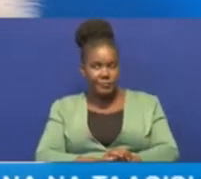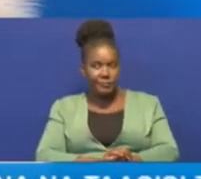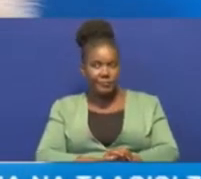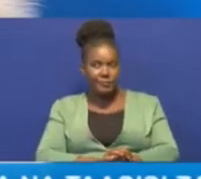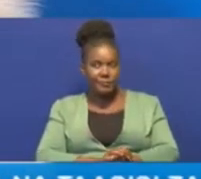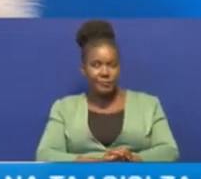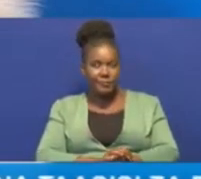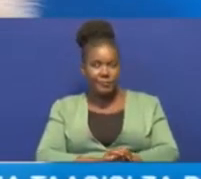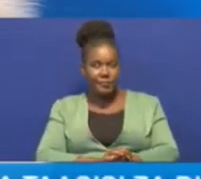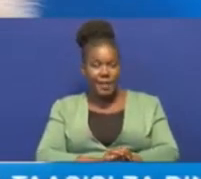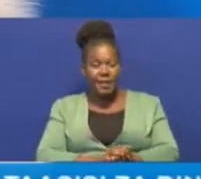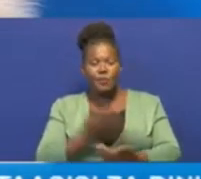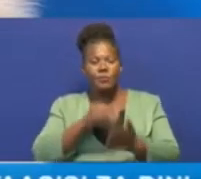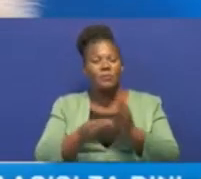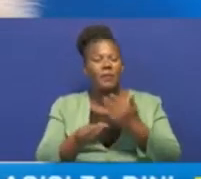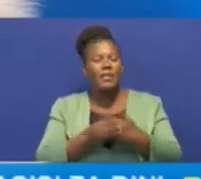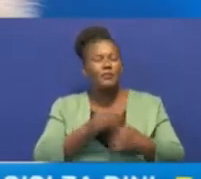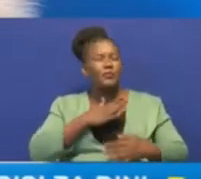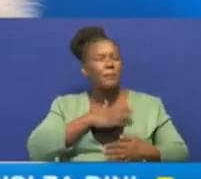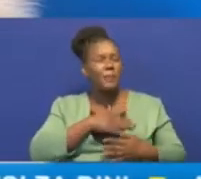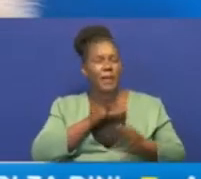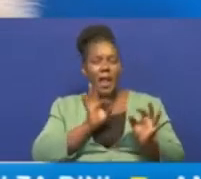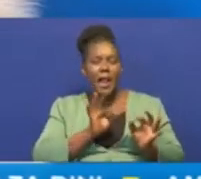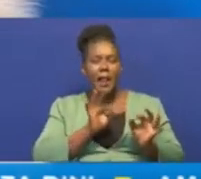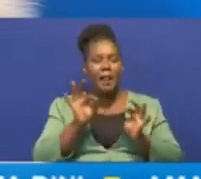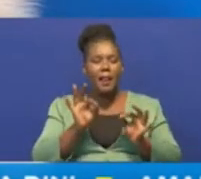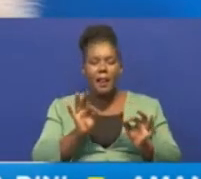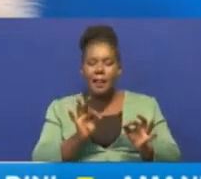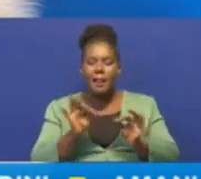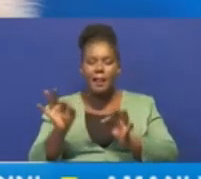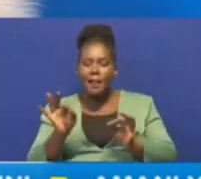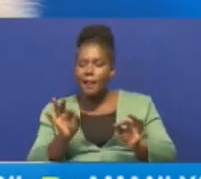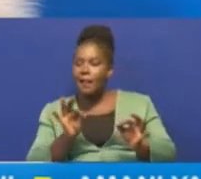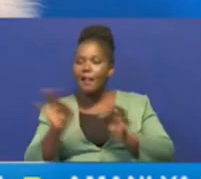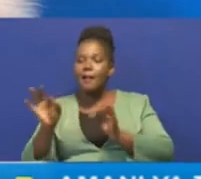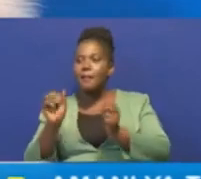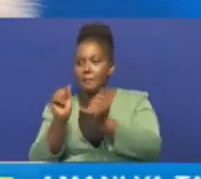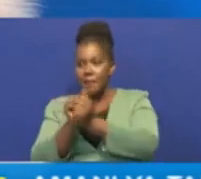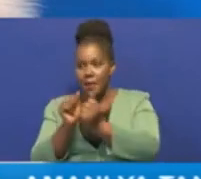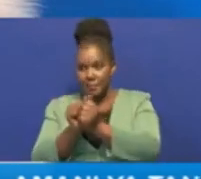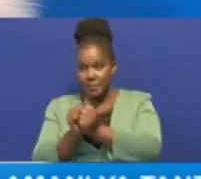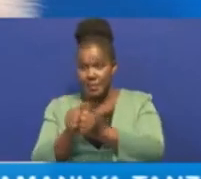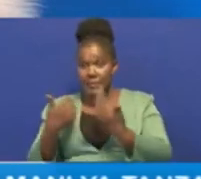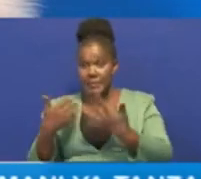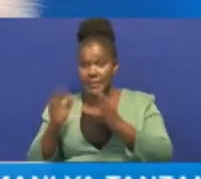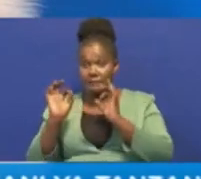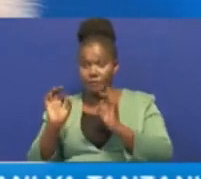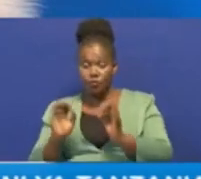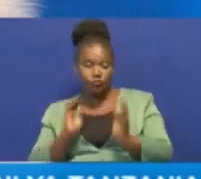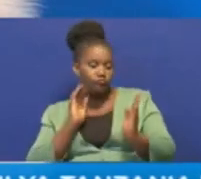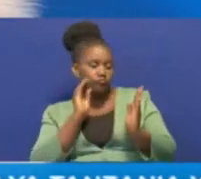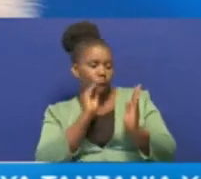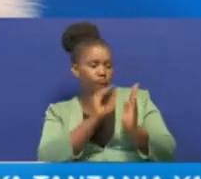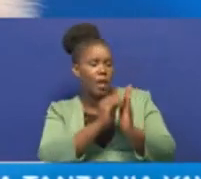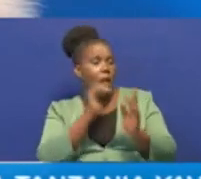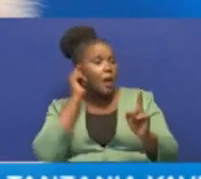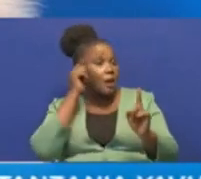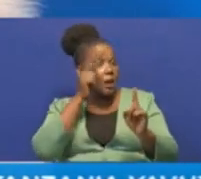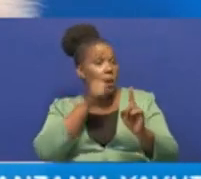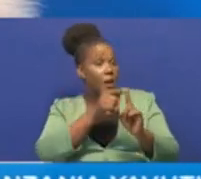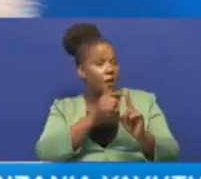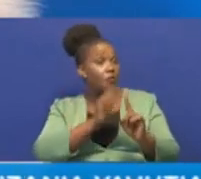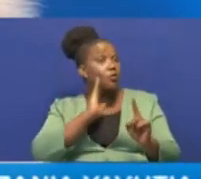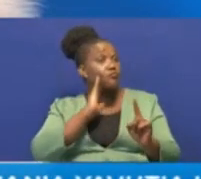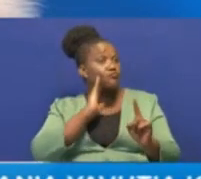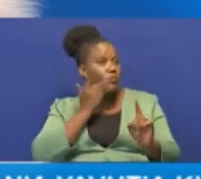kwa hiyo tunapenda kupeleka vitu sana kesho kwa hiyo tuweke malengo ambayo kweli yanamaanisha kitu kwenye maisha yetu lakini mbali na